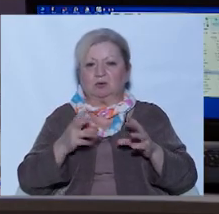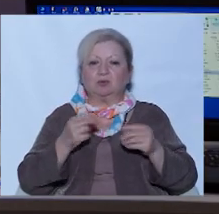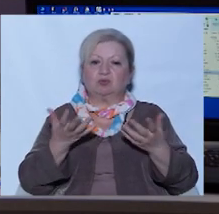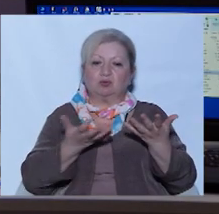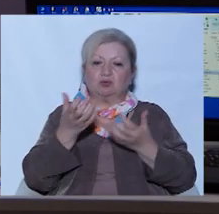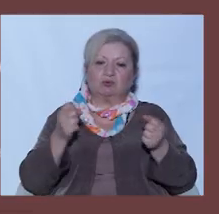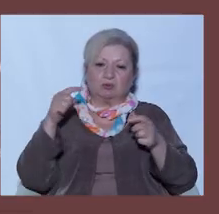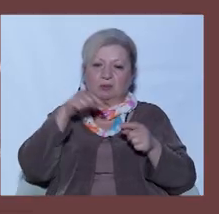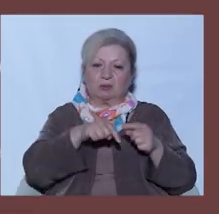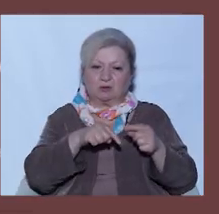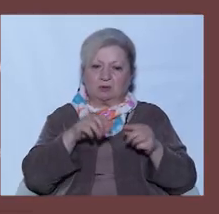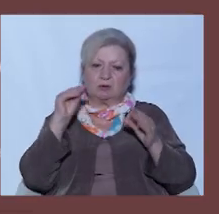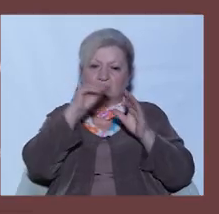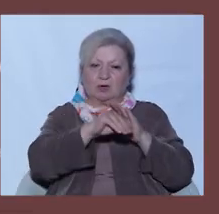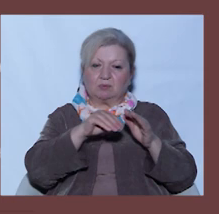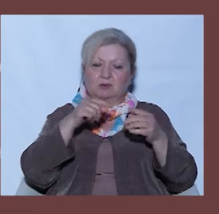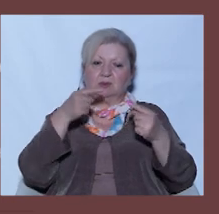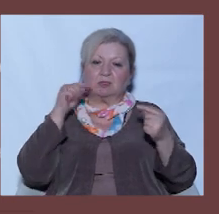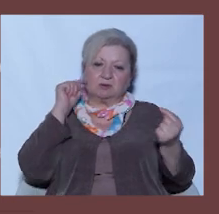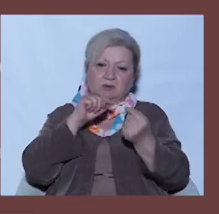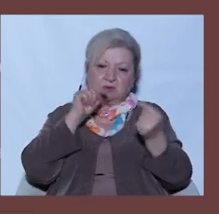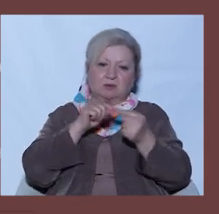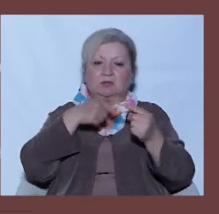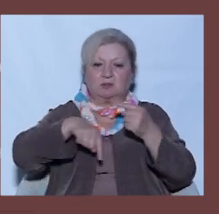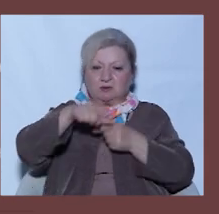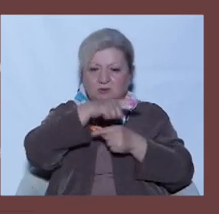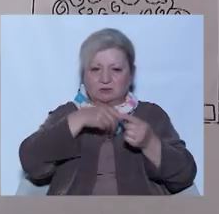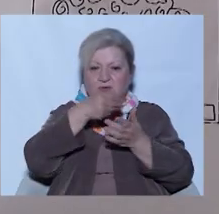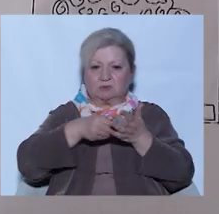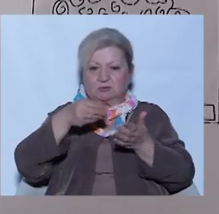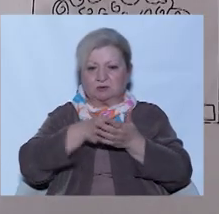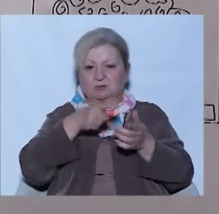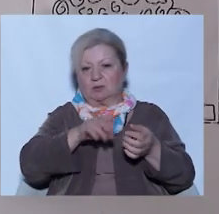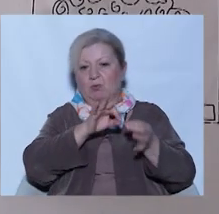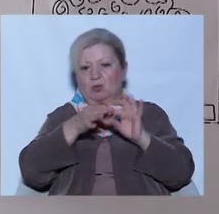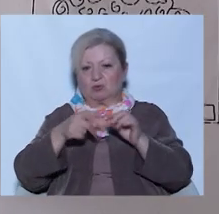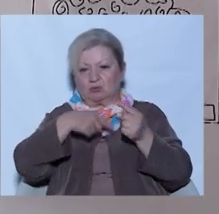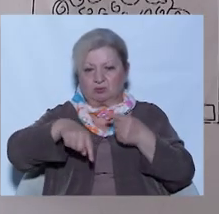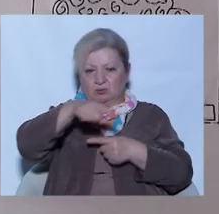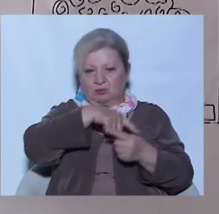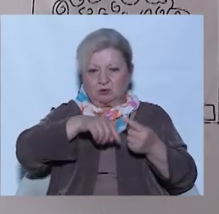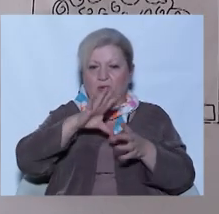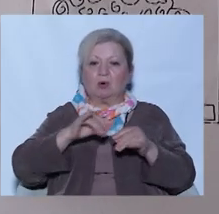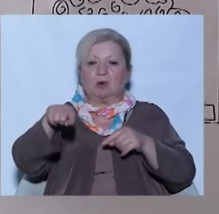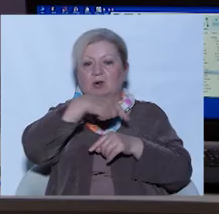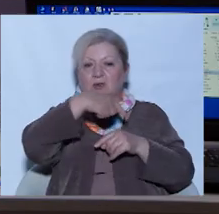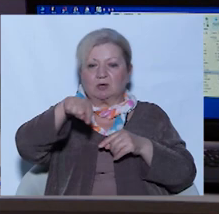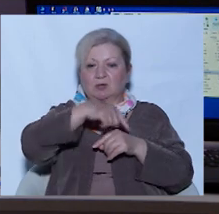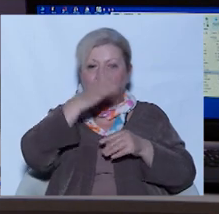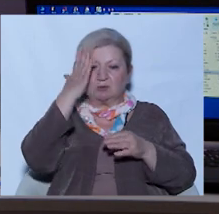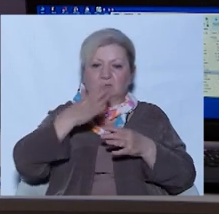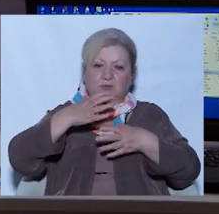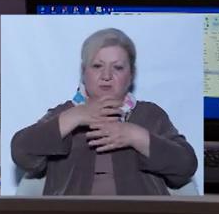შემოვიტანოთ წრეში წინაღობა, ისევ გავიაროთ ეს პროცესი, ოღონდ რხევები გვექნება